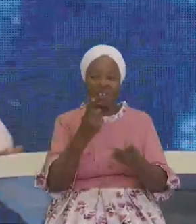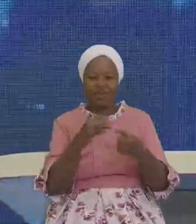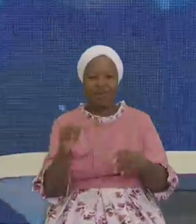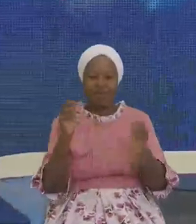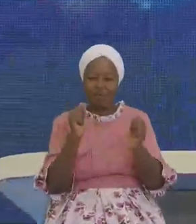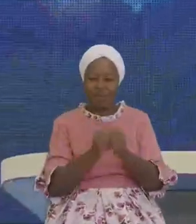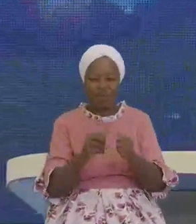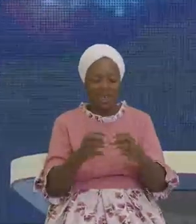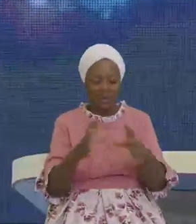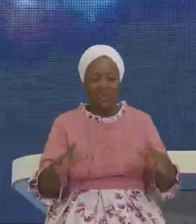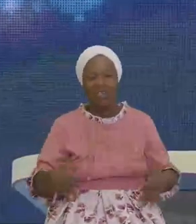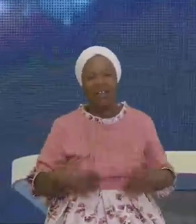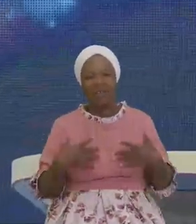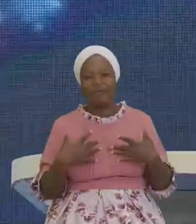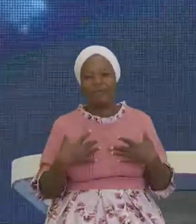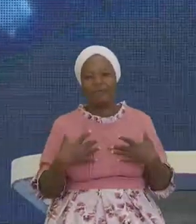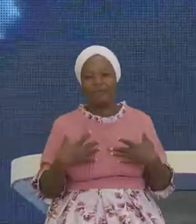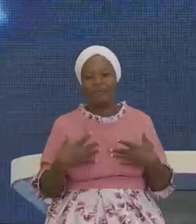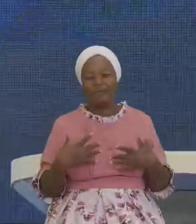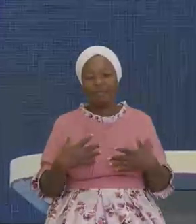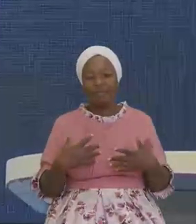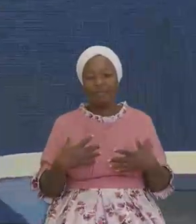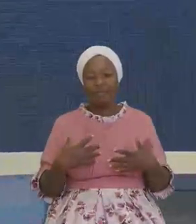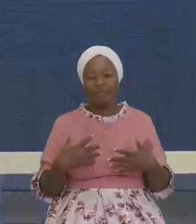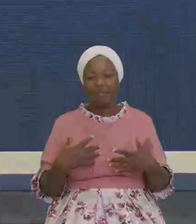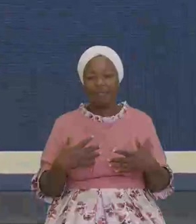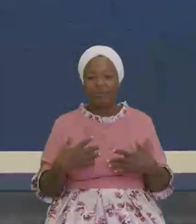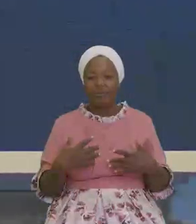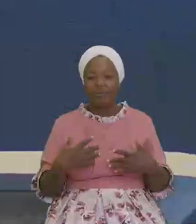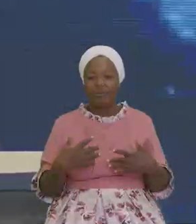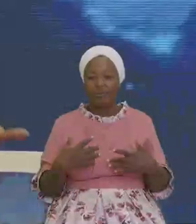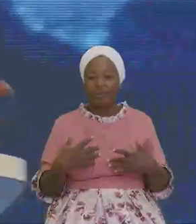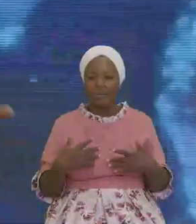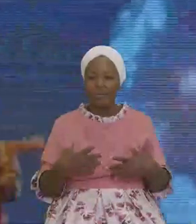donc, sa venue avec la vie abondante.